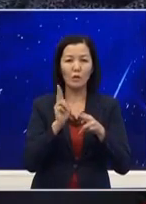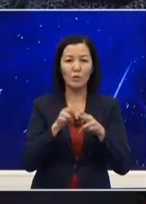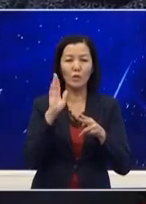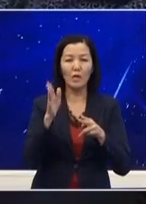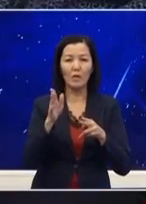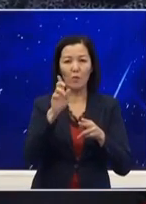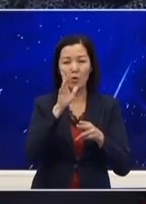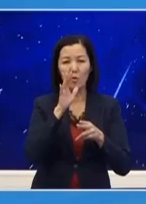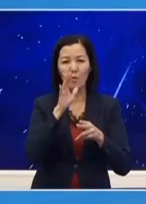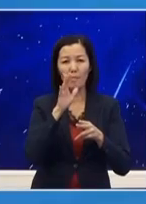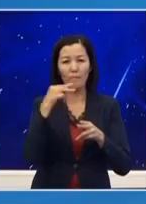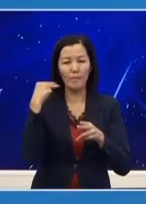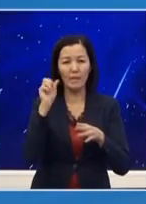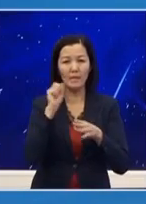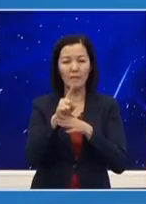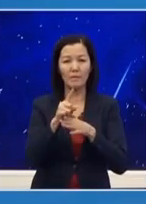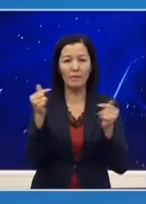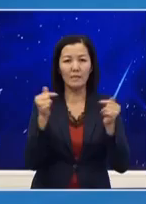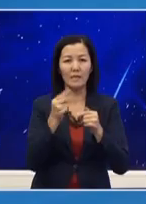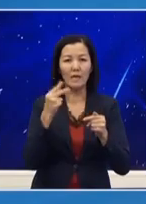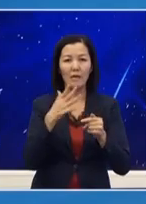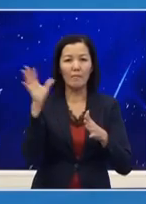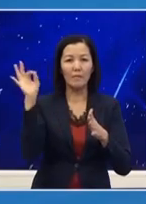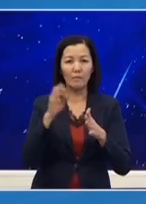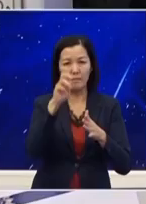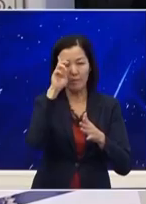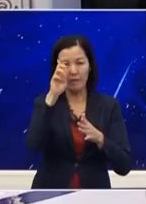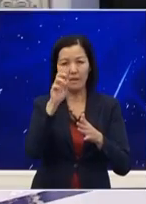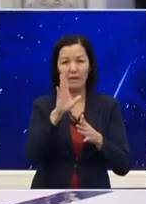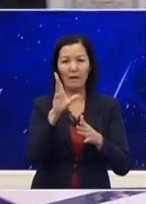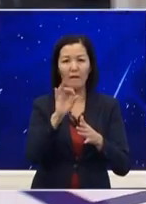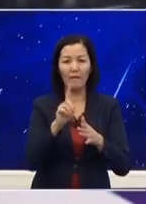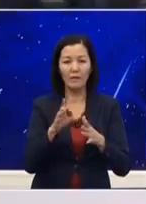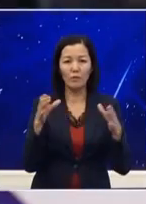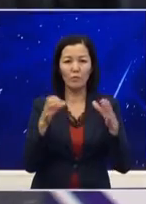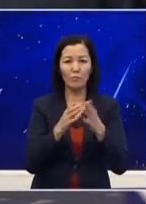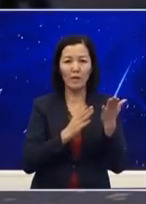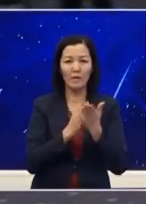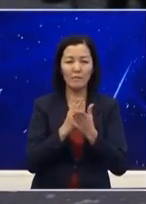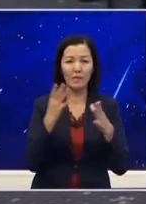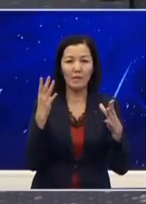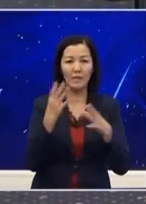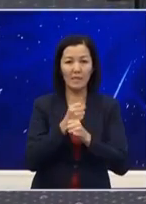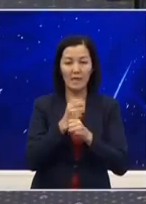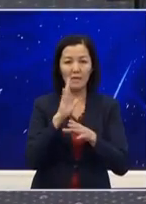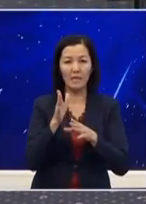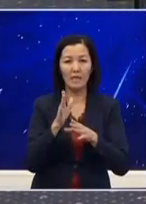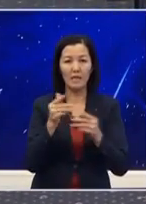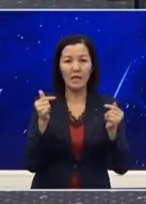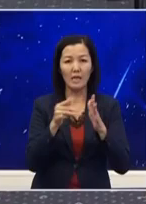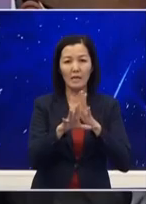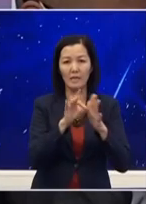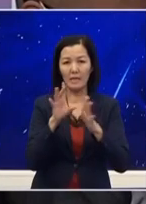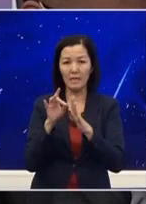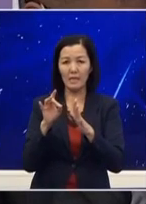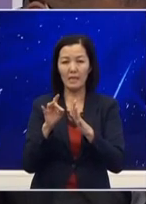мемлекет басшысының тапсырмасына сәйкес 25% мемлекеттік және квази ұйымдағы қызметкерлер қысқартылады. Лайықтылары іріктеледі